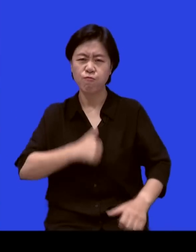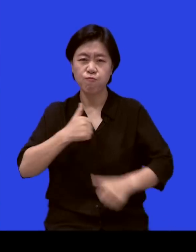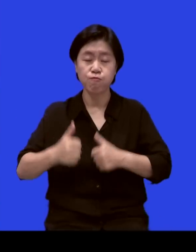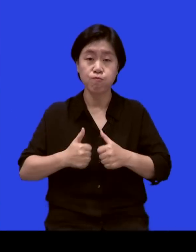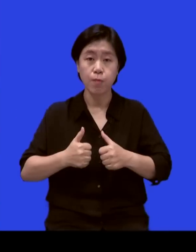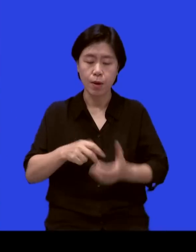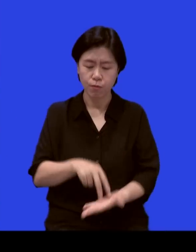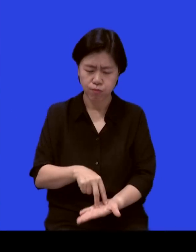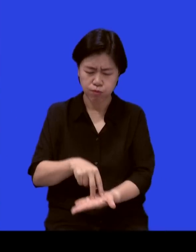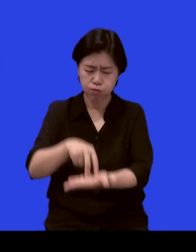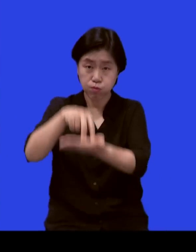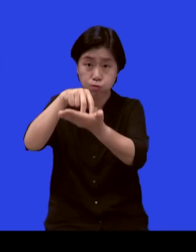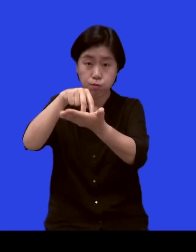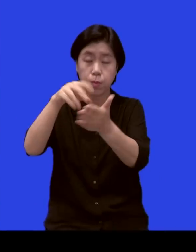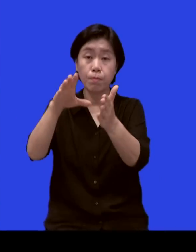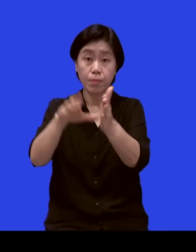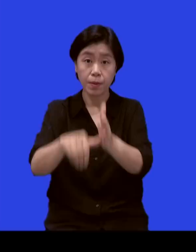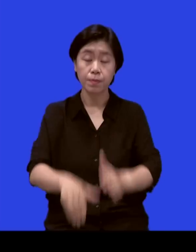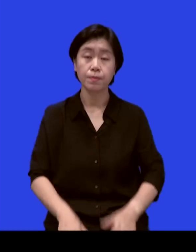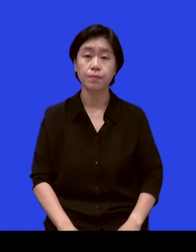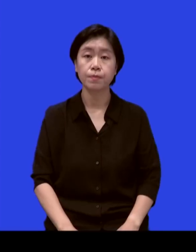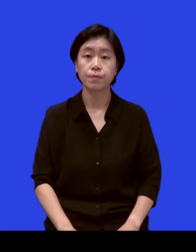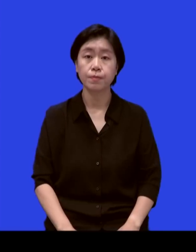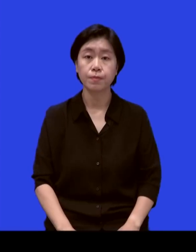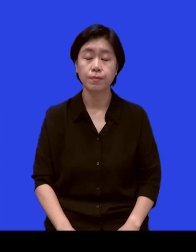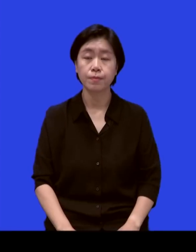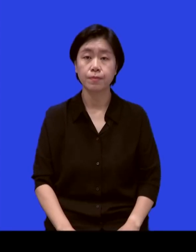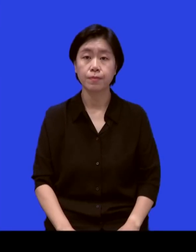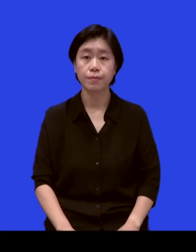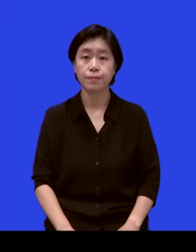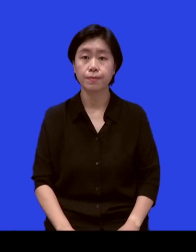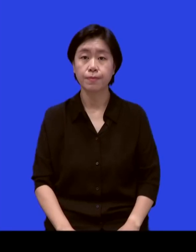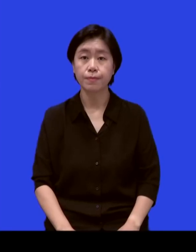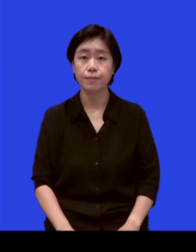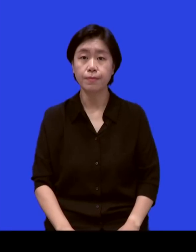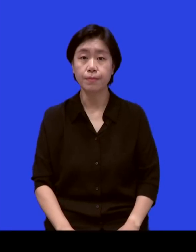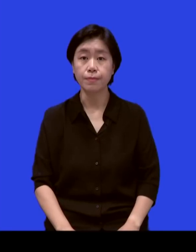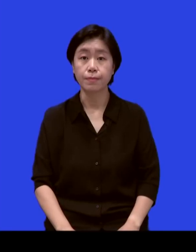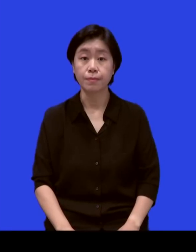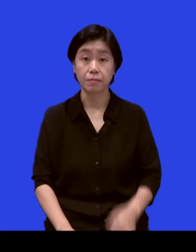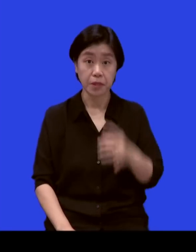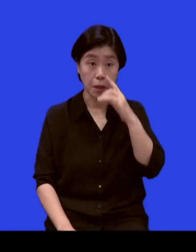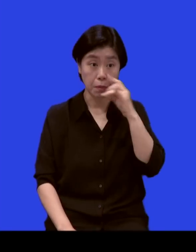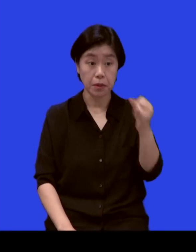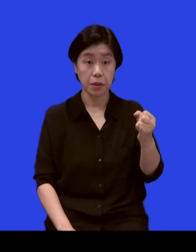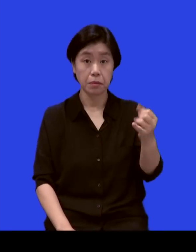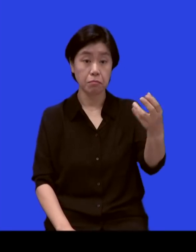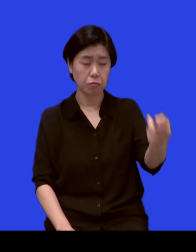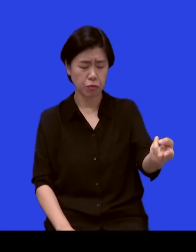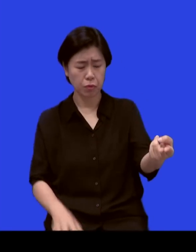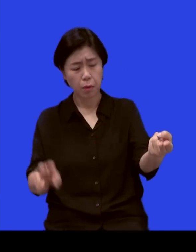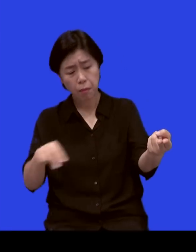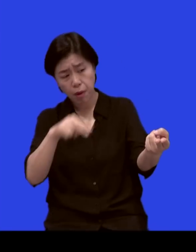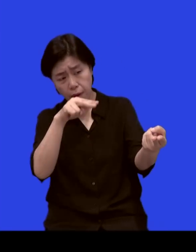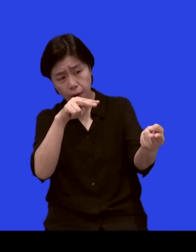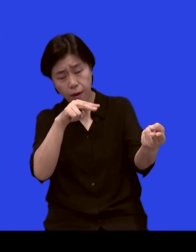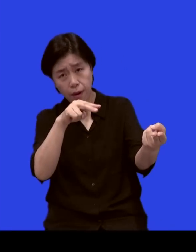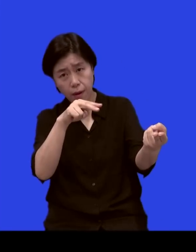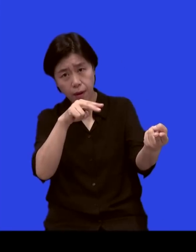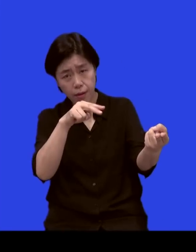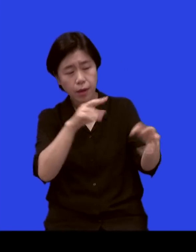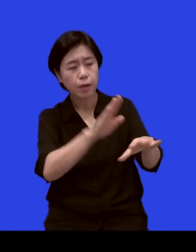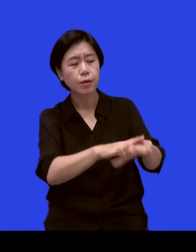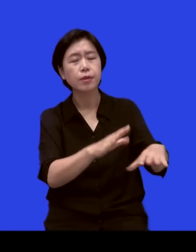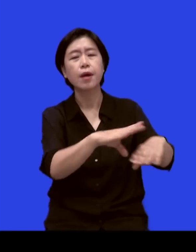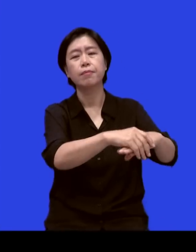다 하고 네네네. 그 처치실로 갔습니다. 네. 그래 가가지고 장모님을 이렇게 쳐다보고 제가 손을